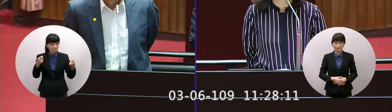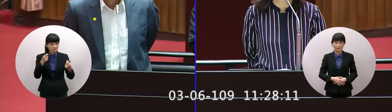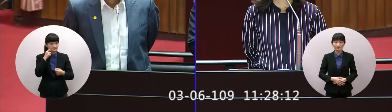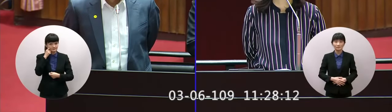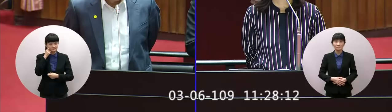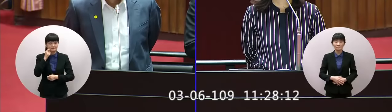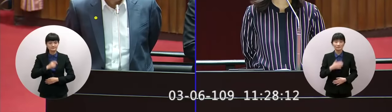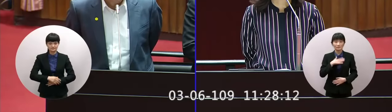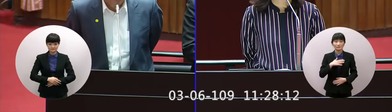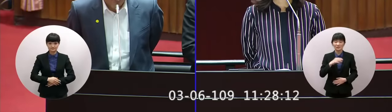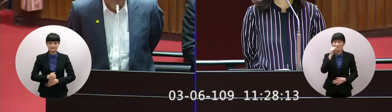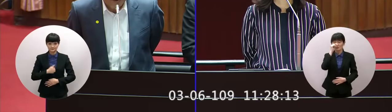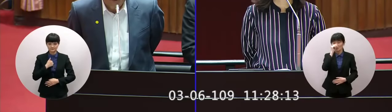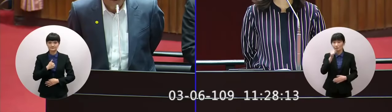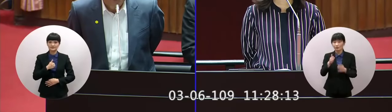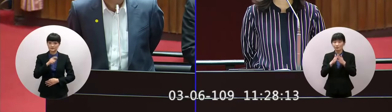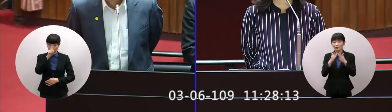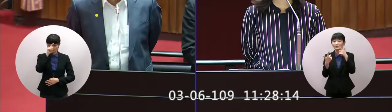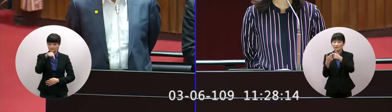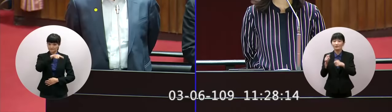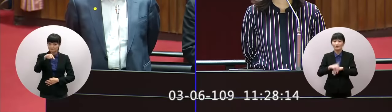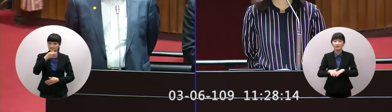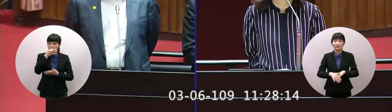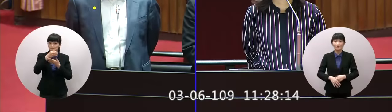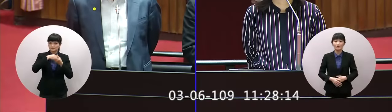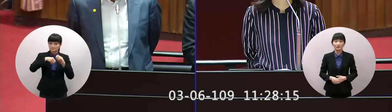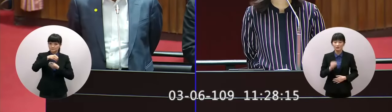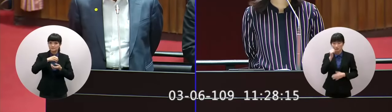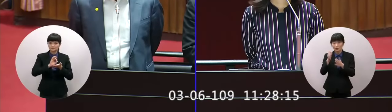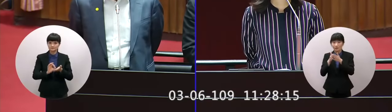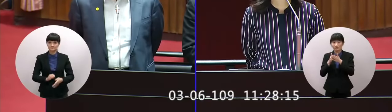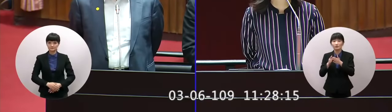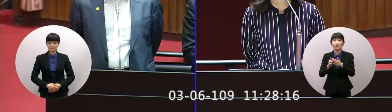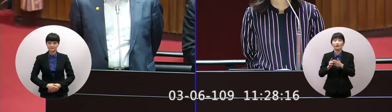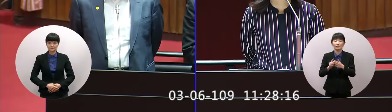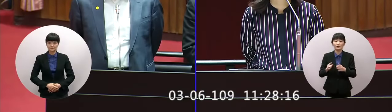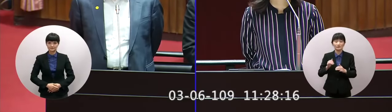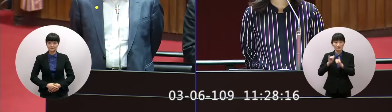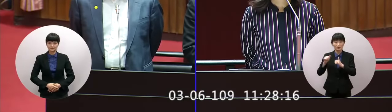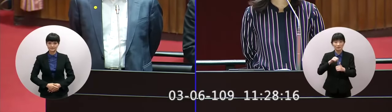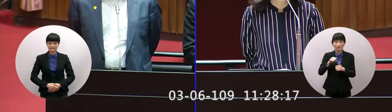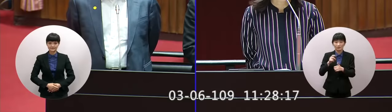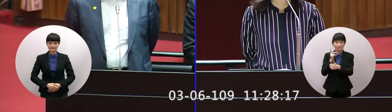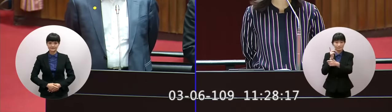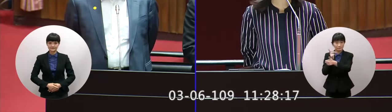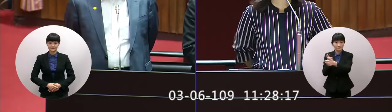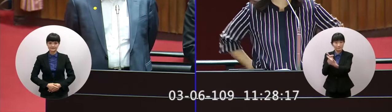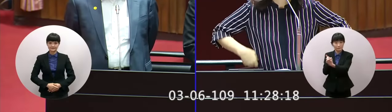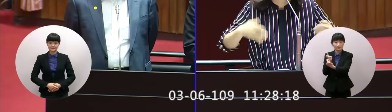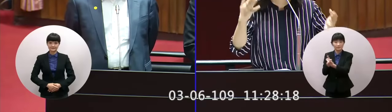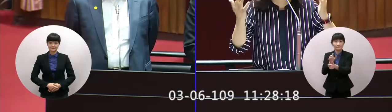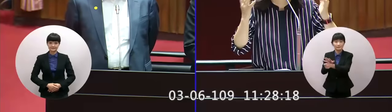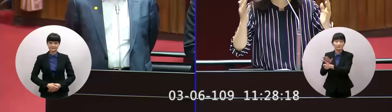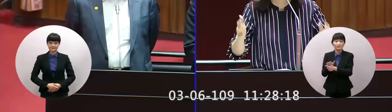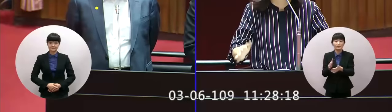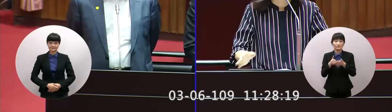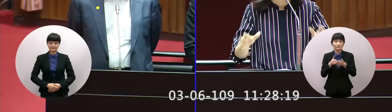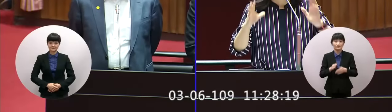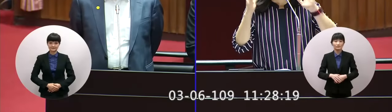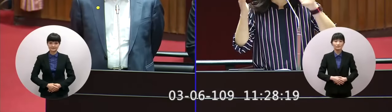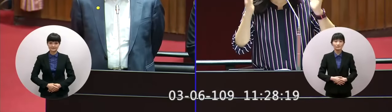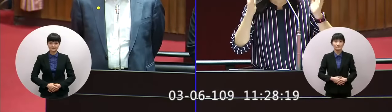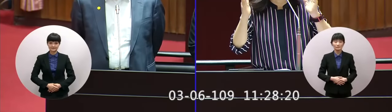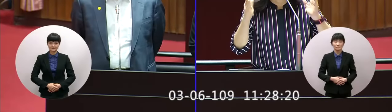特殊的才需要，我们要照顾特殊需要有需求的人啊。那其他部分就是说，或者说刚考